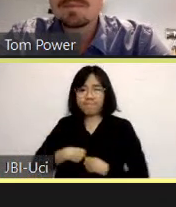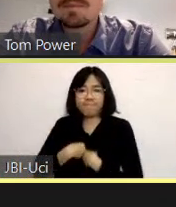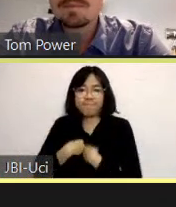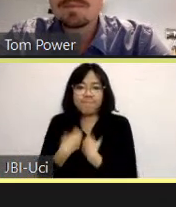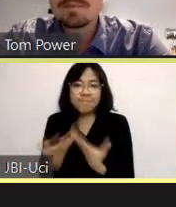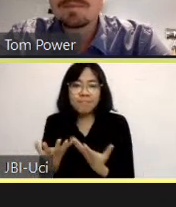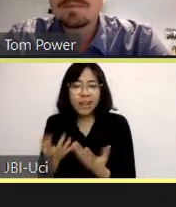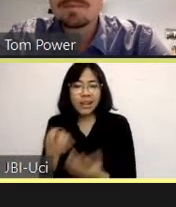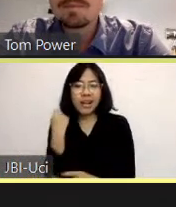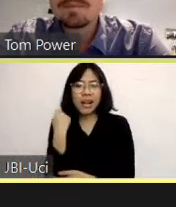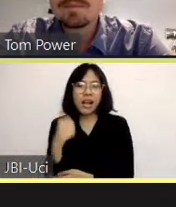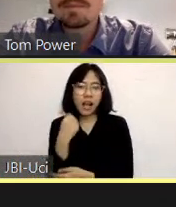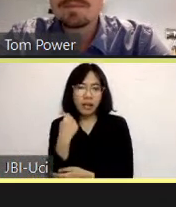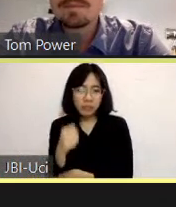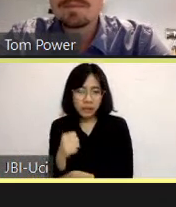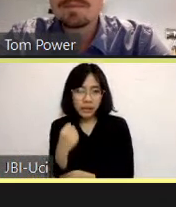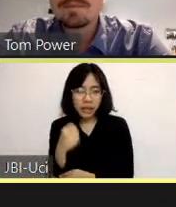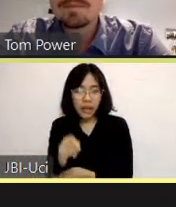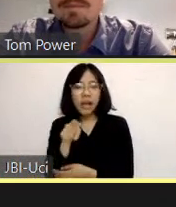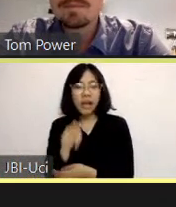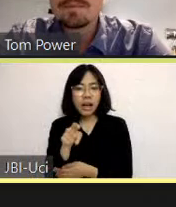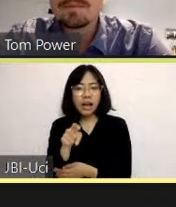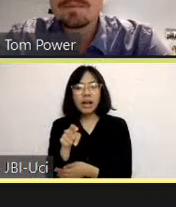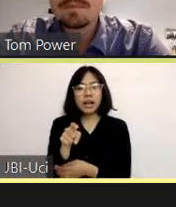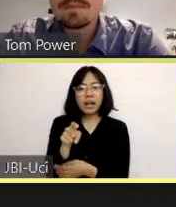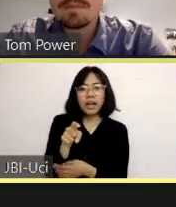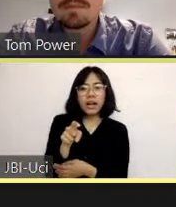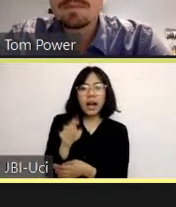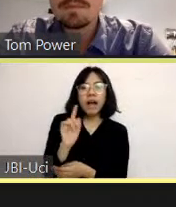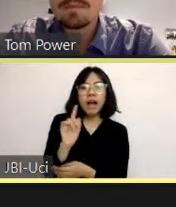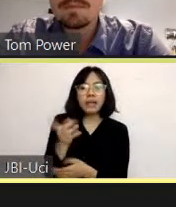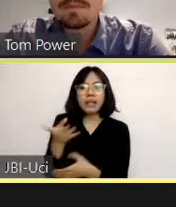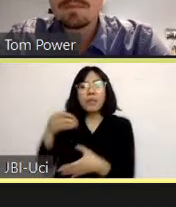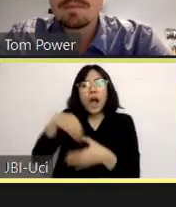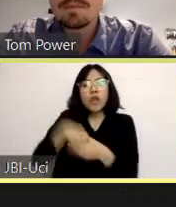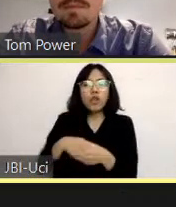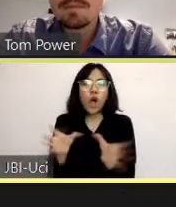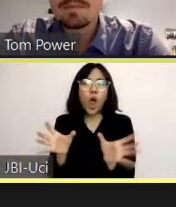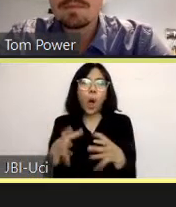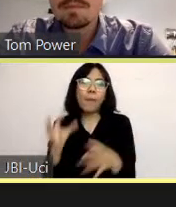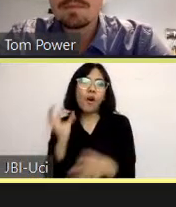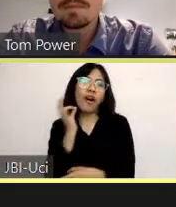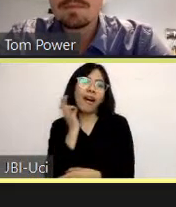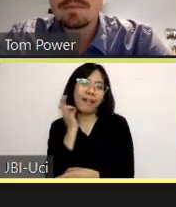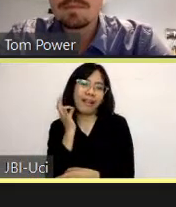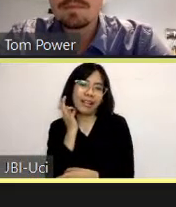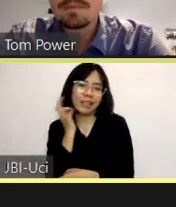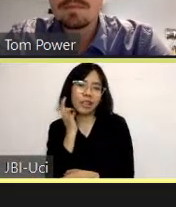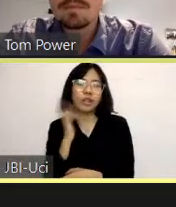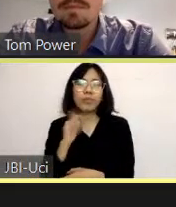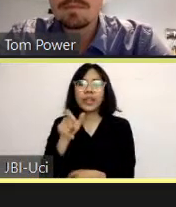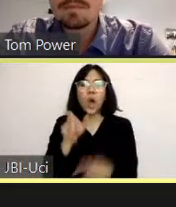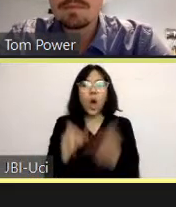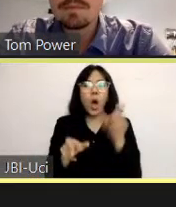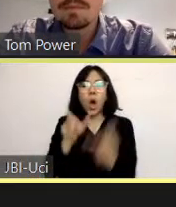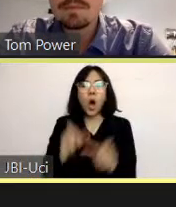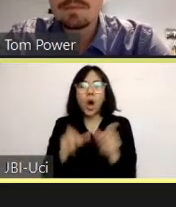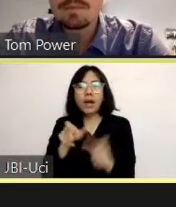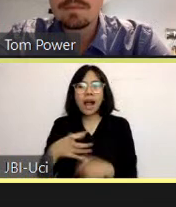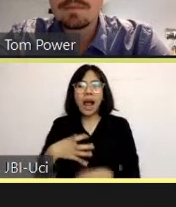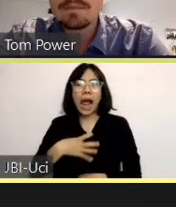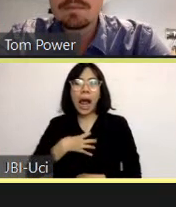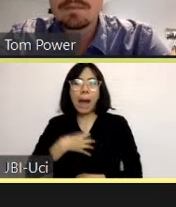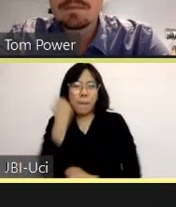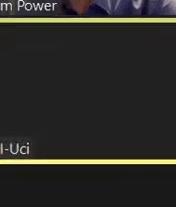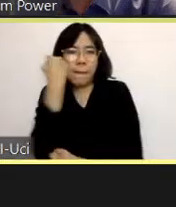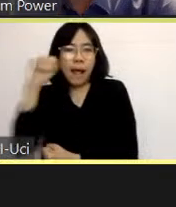mereka terarah pada kelompok-kelompok berisiko dalam misalnya adalah pembela HAM, aktivis, dan akademik, termasuk mahasiswa